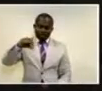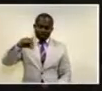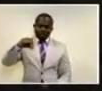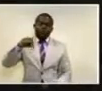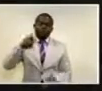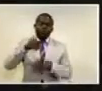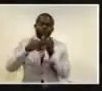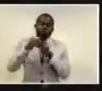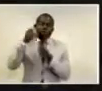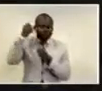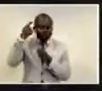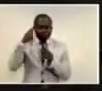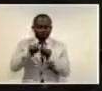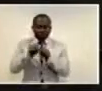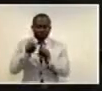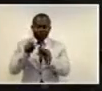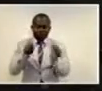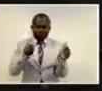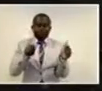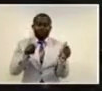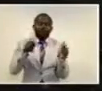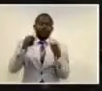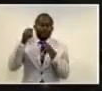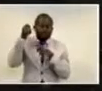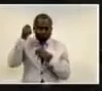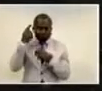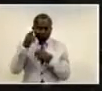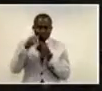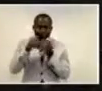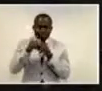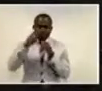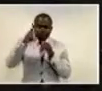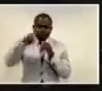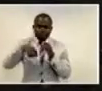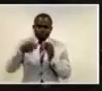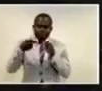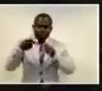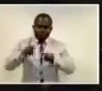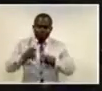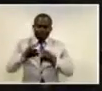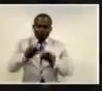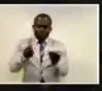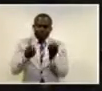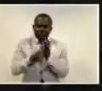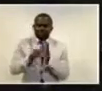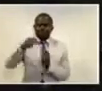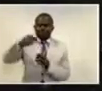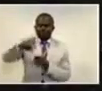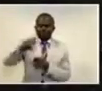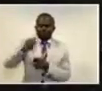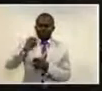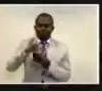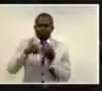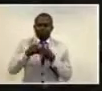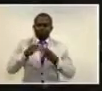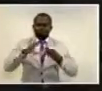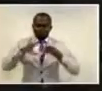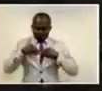urabyumva ko n'abandi bagenzi bawe urabyumva ko hakwiriye kubaho gukemura ikibazo cy'ubuziranenge cyangwa nta